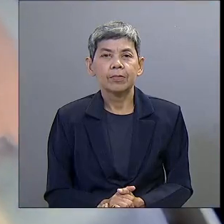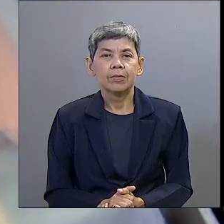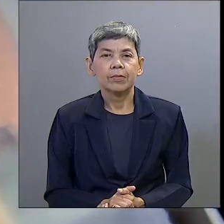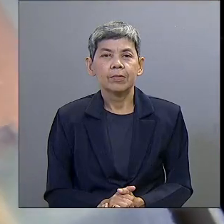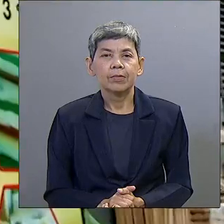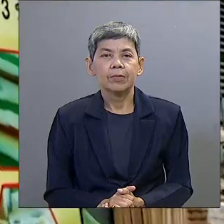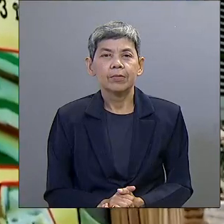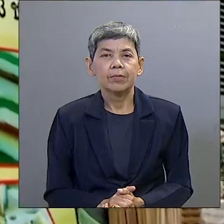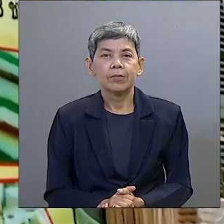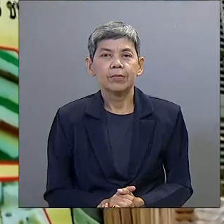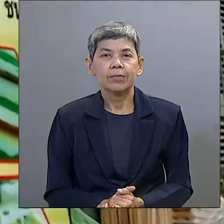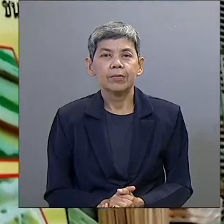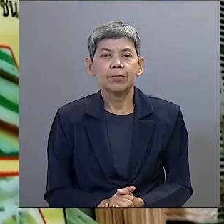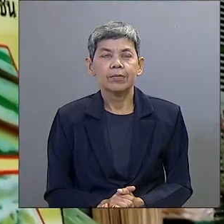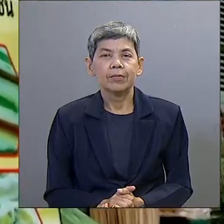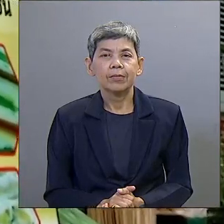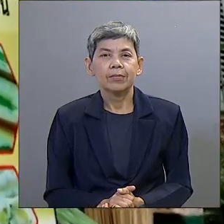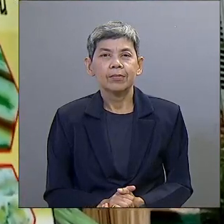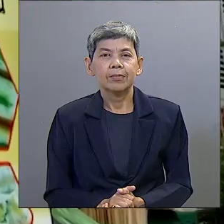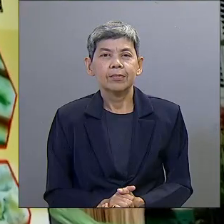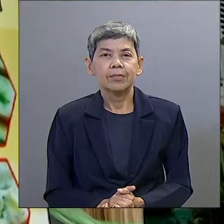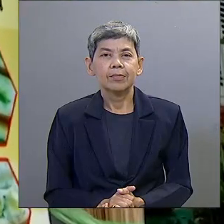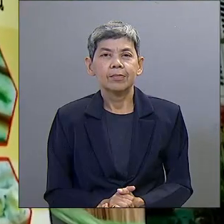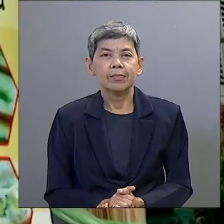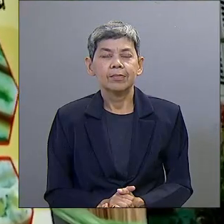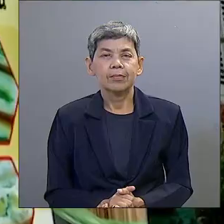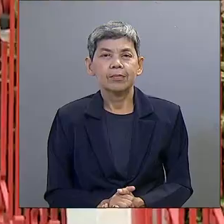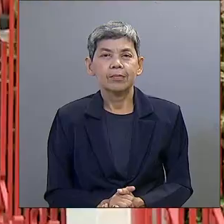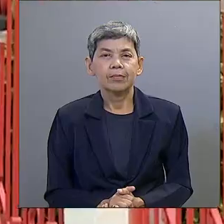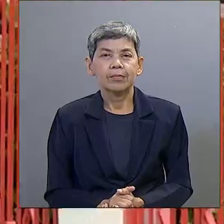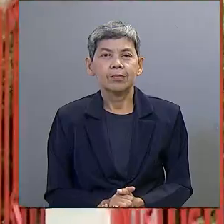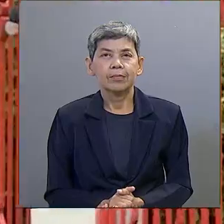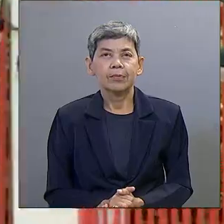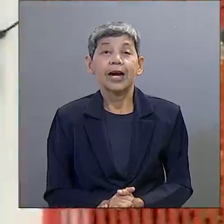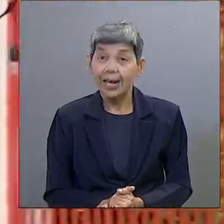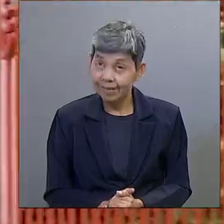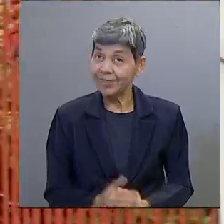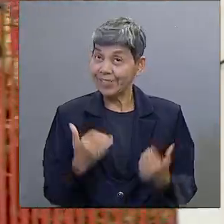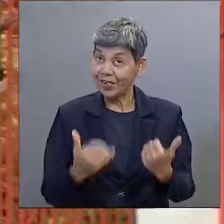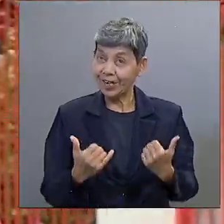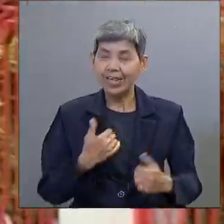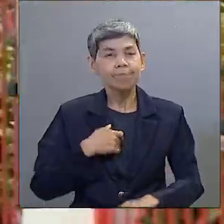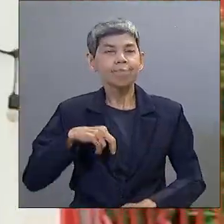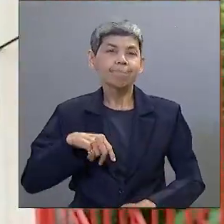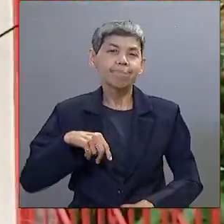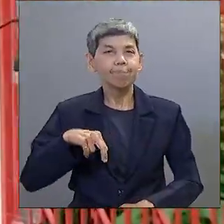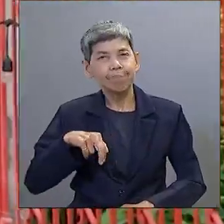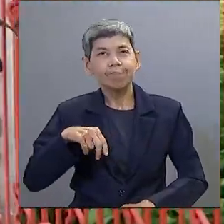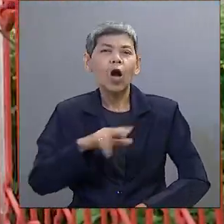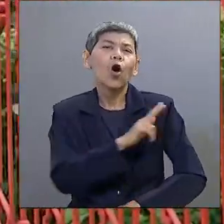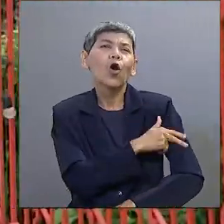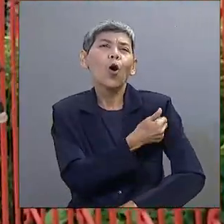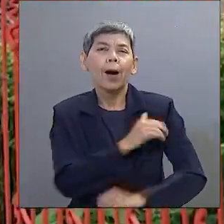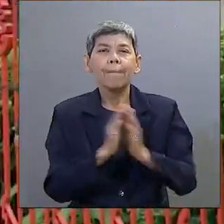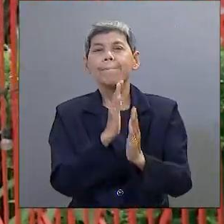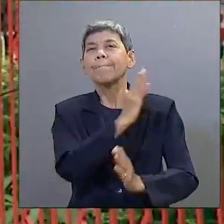คุณผู้ชมคะ คะตอนนี้กะทิเดินอยู่บริเวณหน้าโรงพยาบาลสง